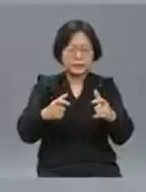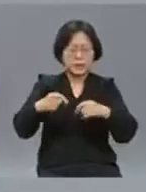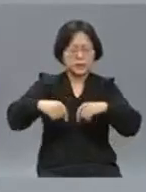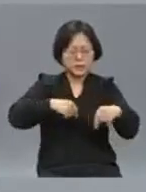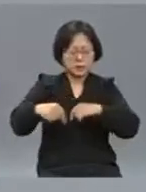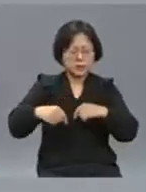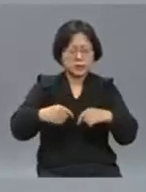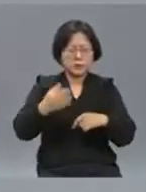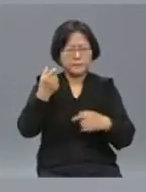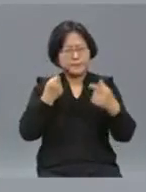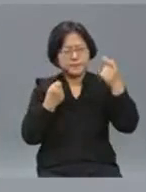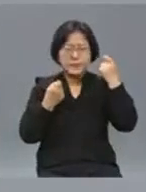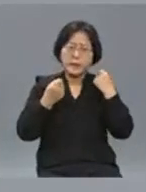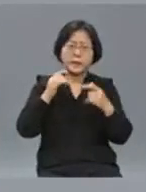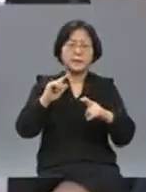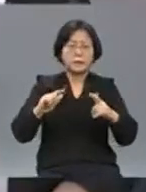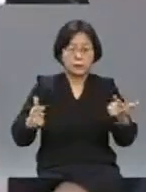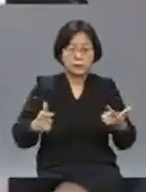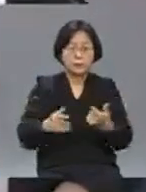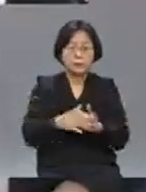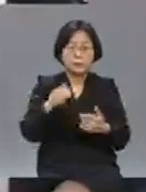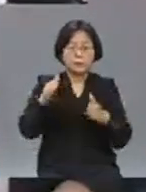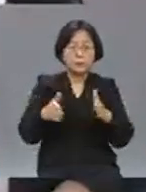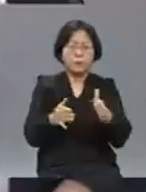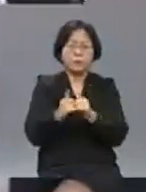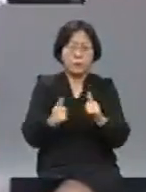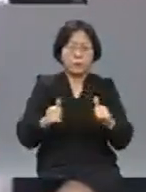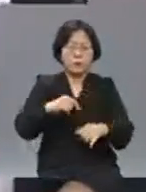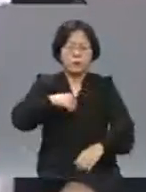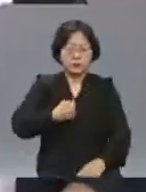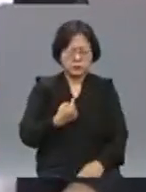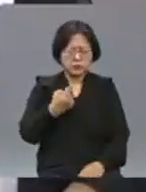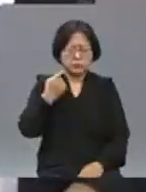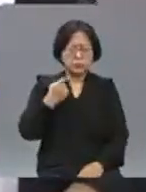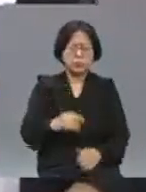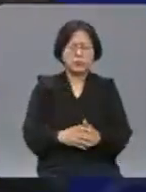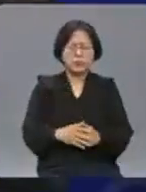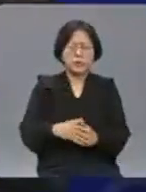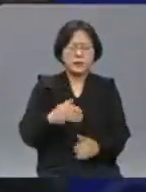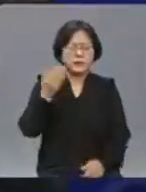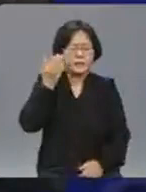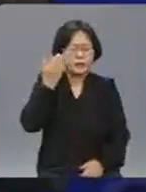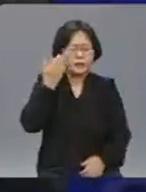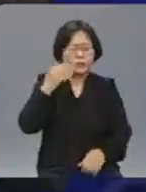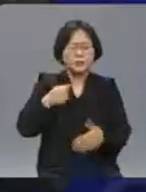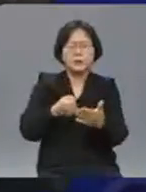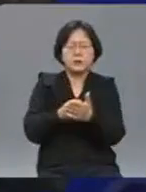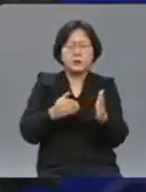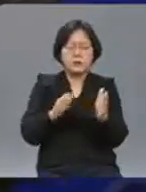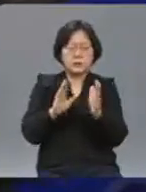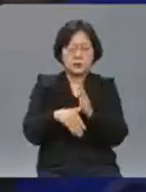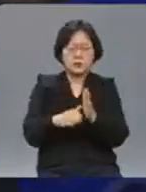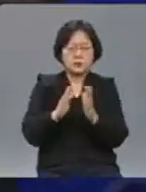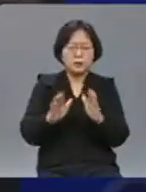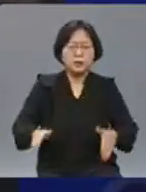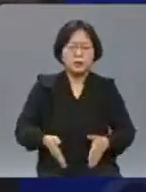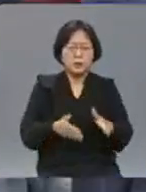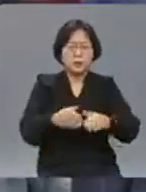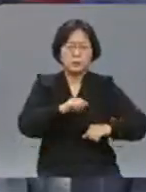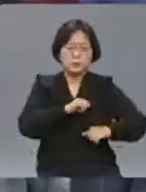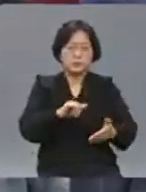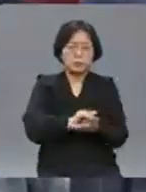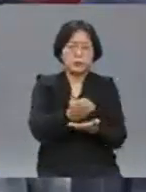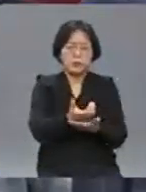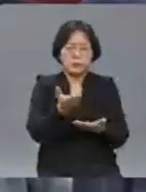정치적 여론몰이에 현혹되지 않고 전남도민 스스로 현명하고 냉철한 판단을 해야 할 때라며 전남도는 군공항